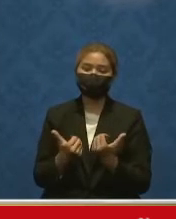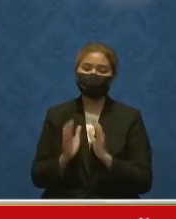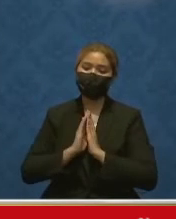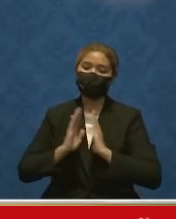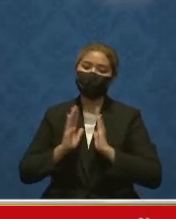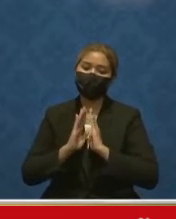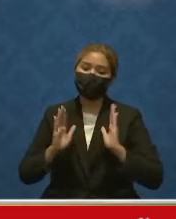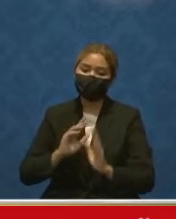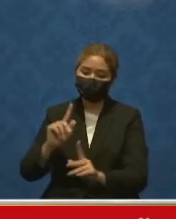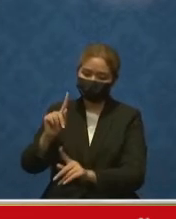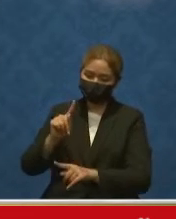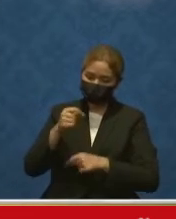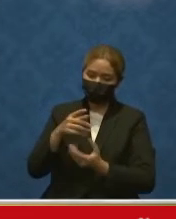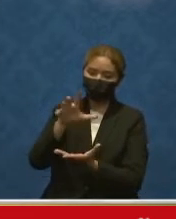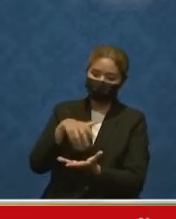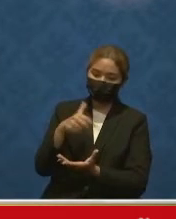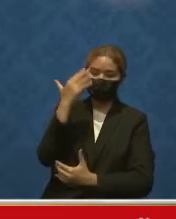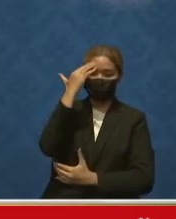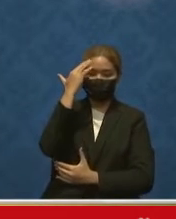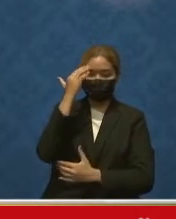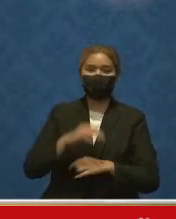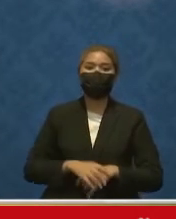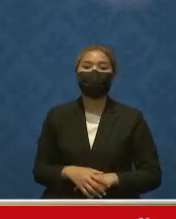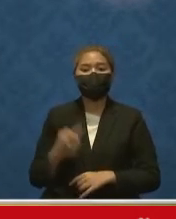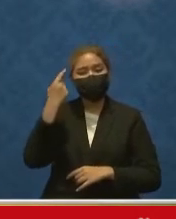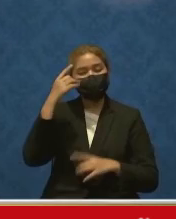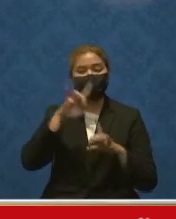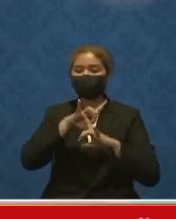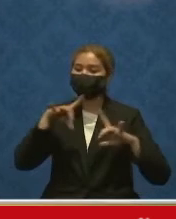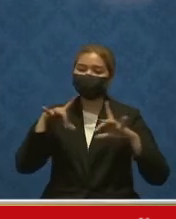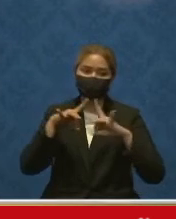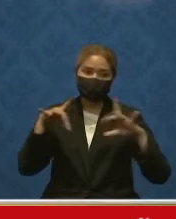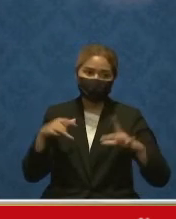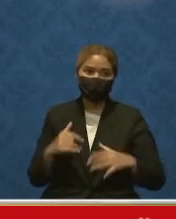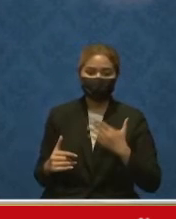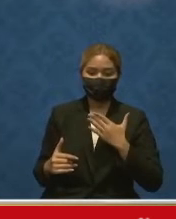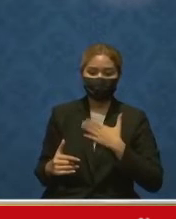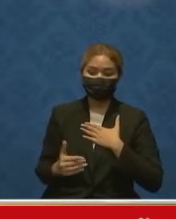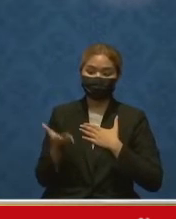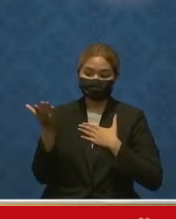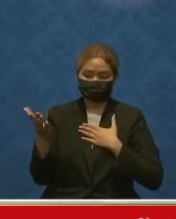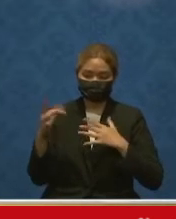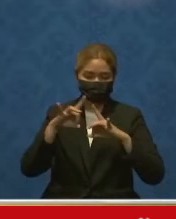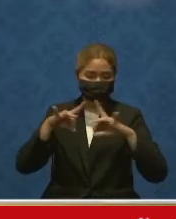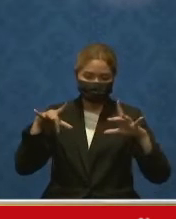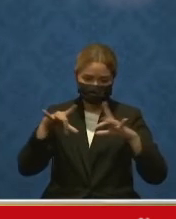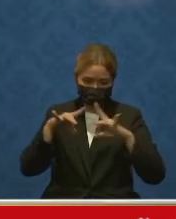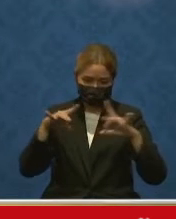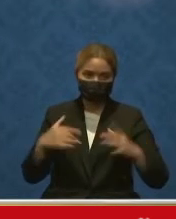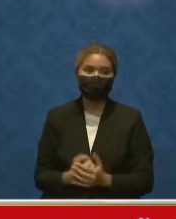คะกิ๊บแบบนั้นมันคนละมุมกูว่าเนี่ยท่านนายกฟังไว้นะครับคำพูดเรื่องนึง